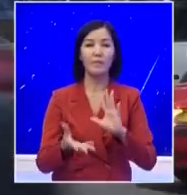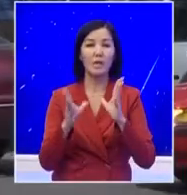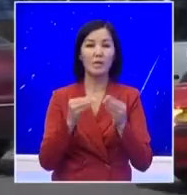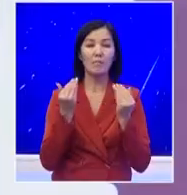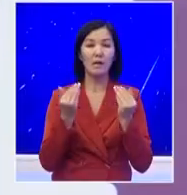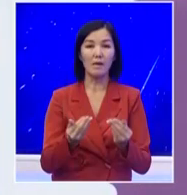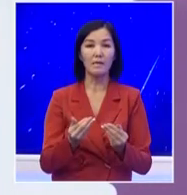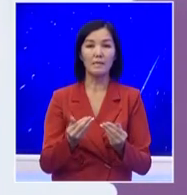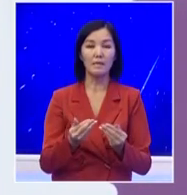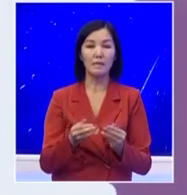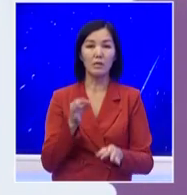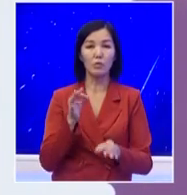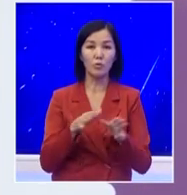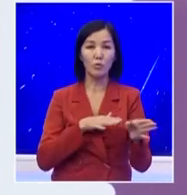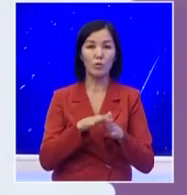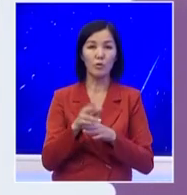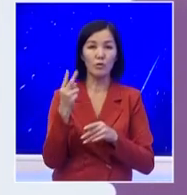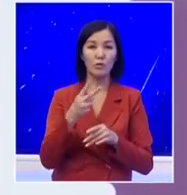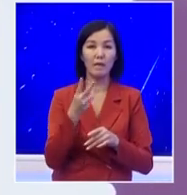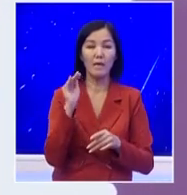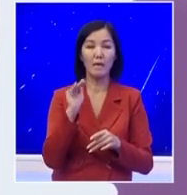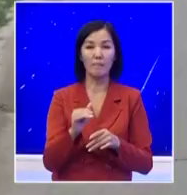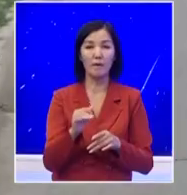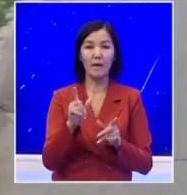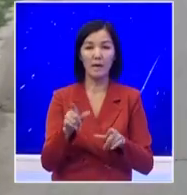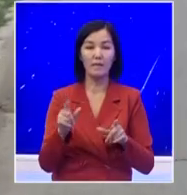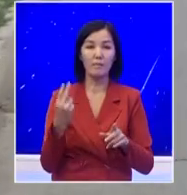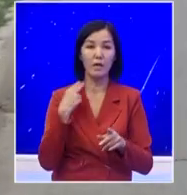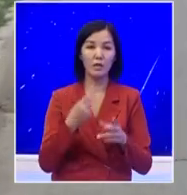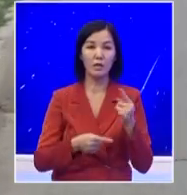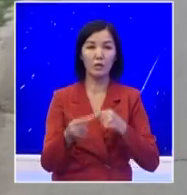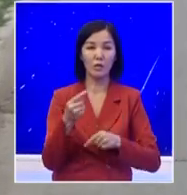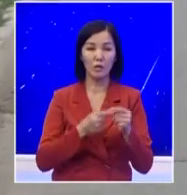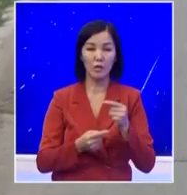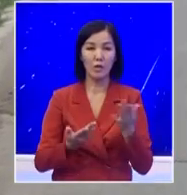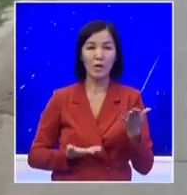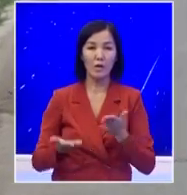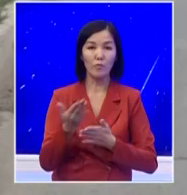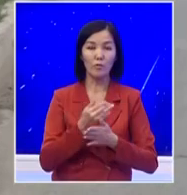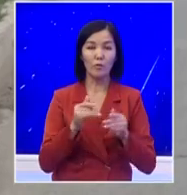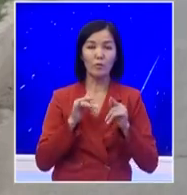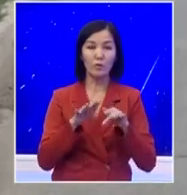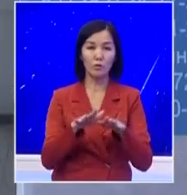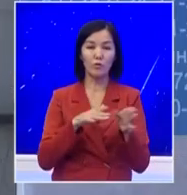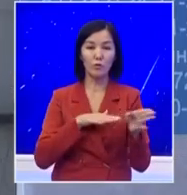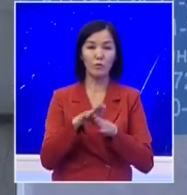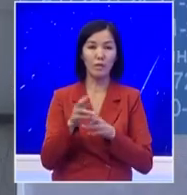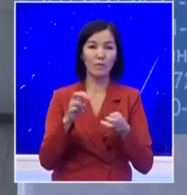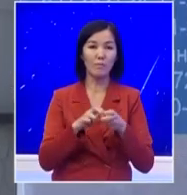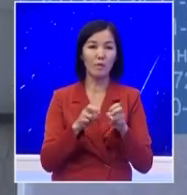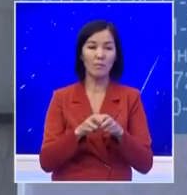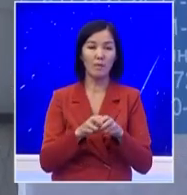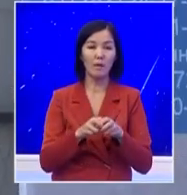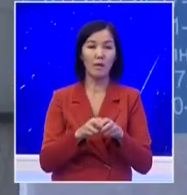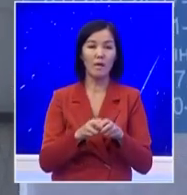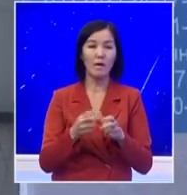қазір облыстың жеке сот орындаушылары 22 мыңнан аса адамның алимент өндіру ісін жүргізіп жатыр. Олардың 410-ы проблемалық. Берешек